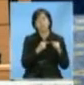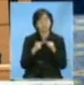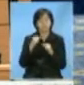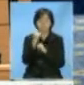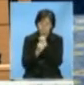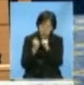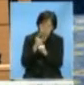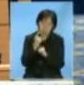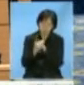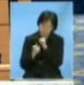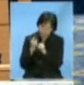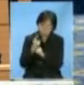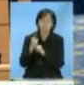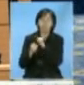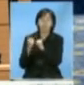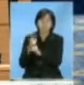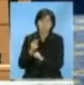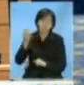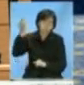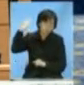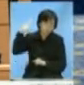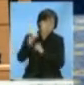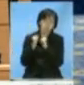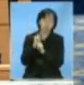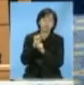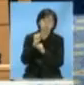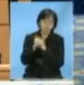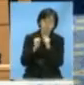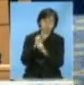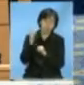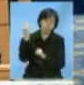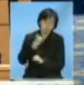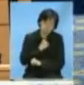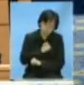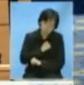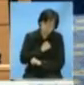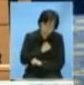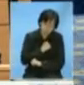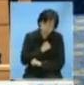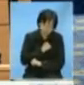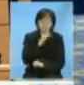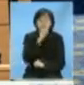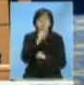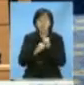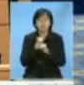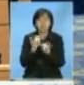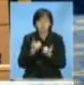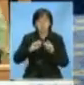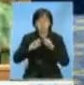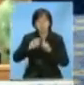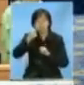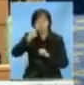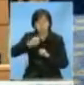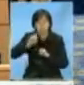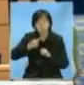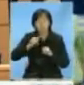ทุกๆปีจะ 20-30 ปีชาวสวนทนมาโดยตลอดถ้าปีนี้เกิดอีกถ้